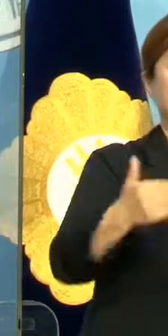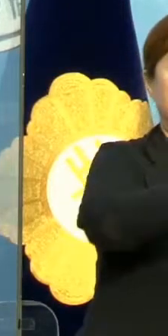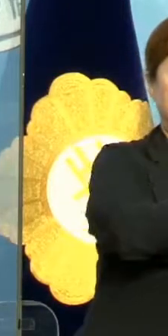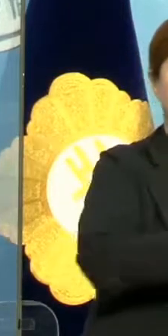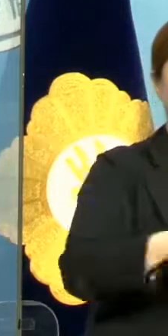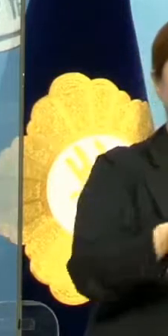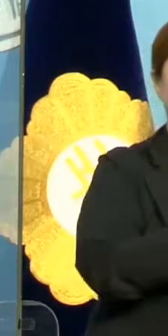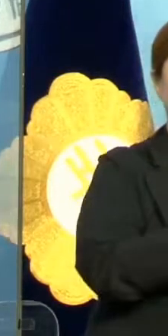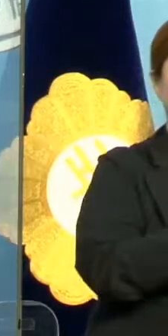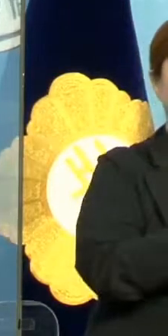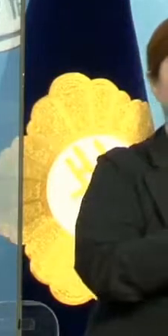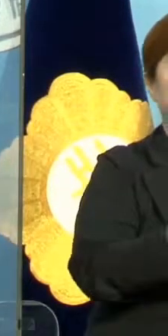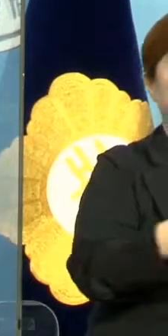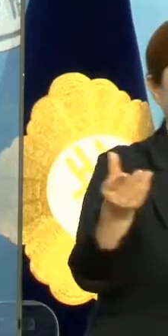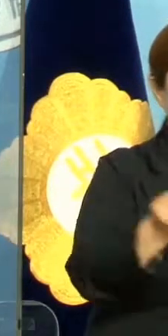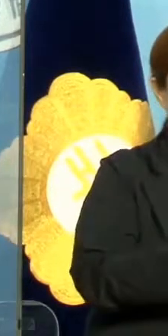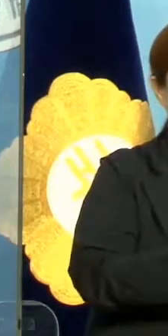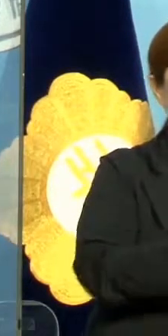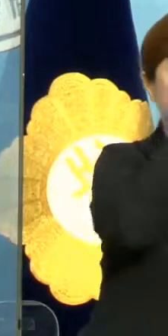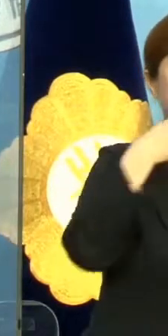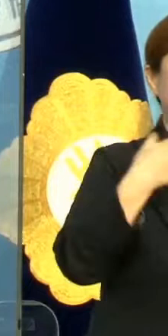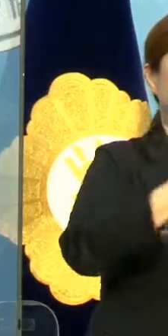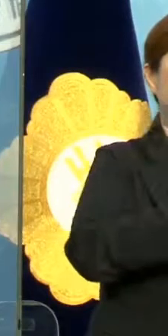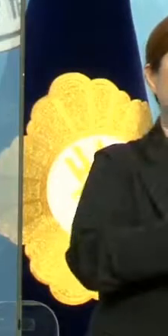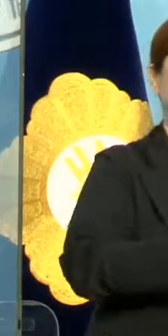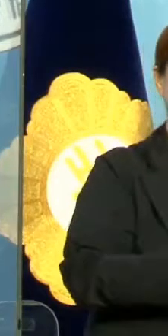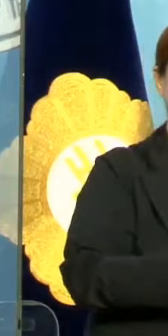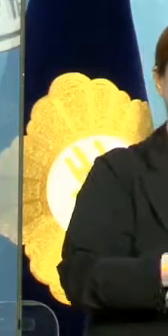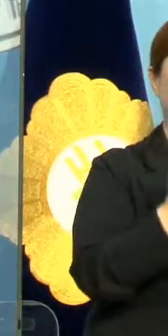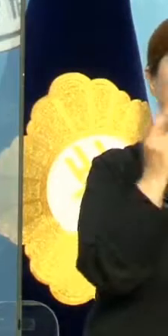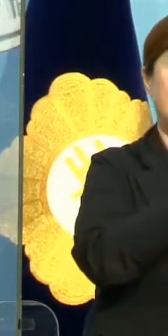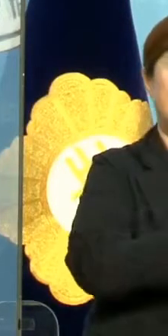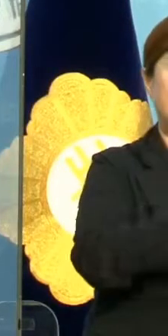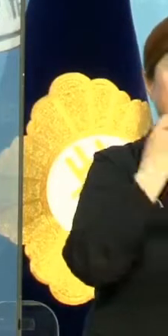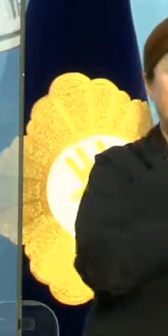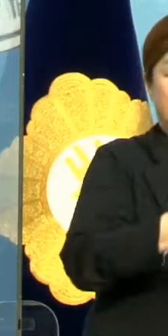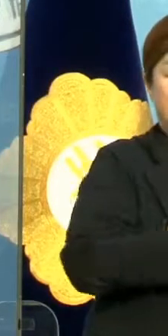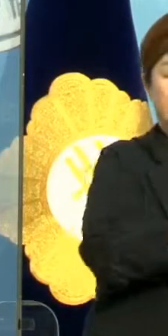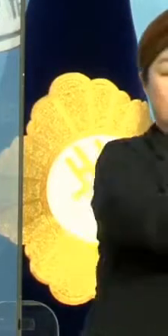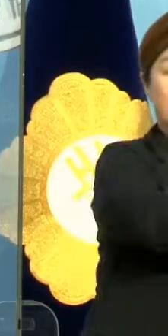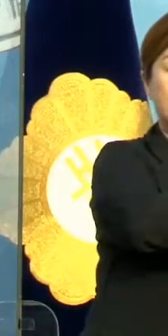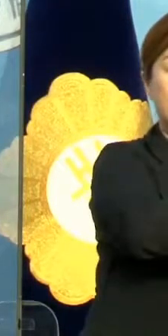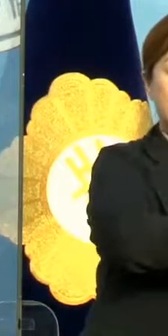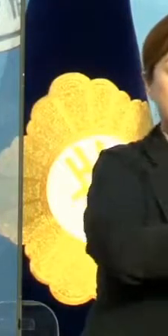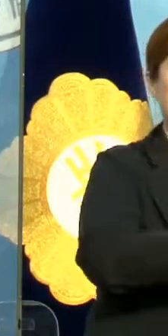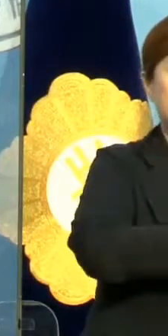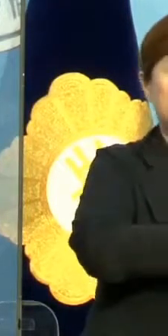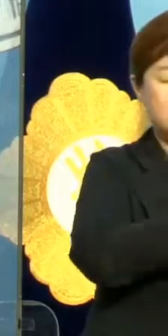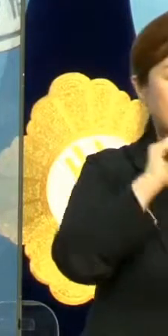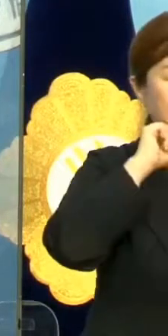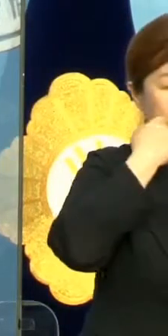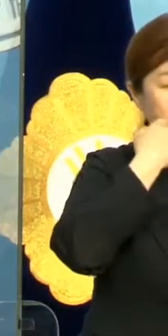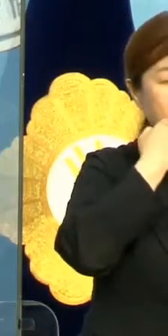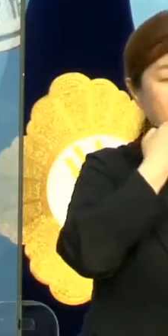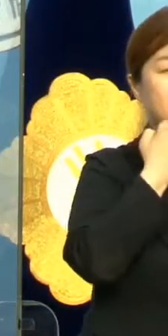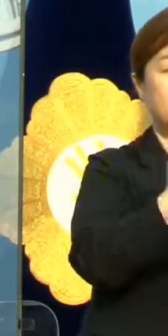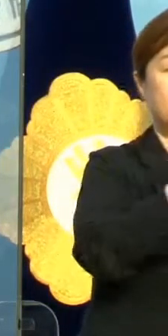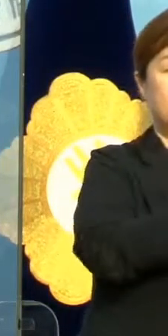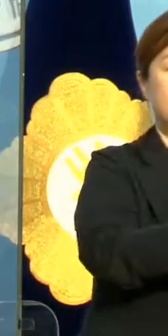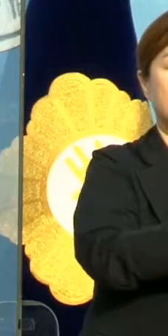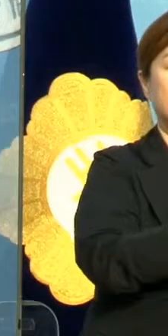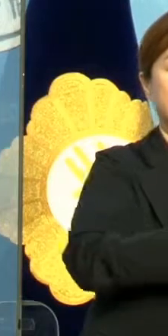위해서 대출과 정부지원금 심지어 4 비까지 털어가며 이 환란을 함께 극복해